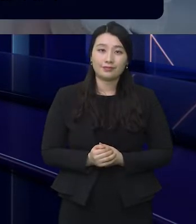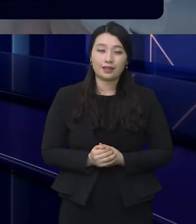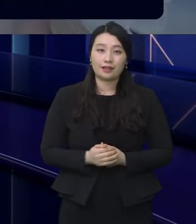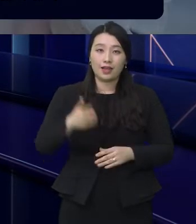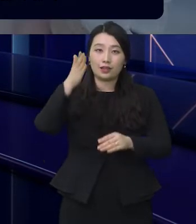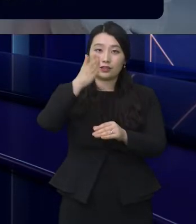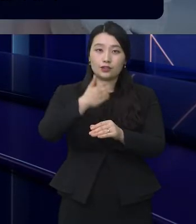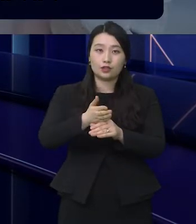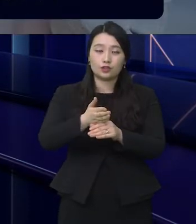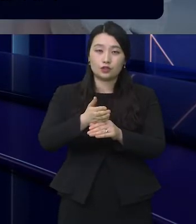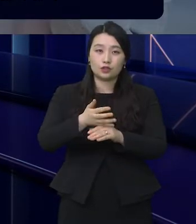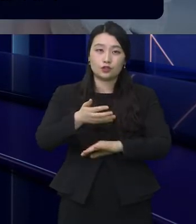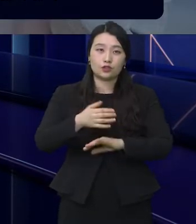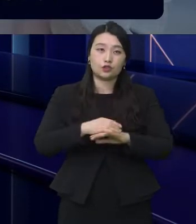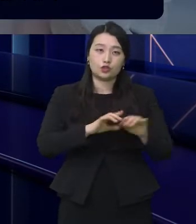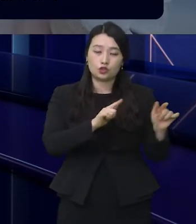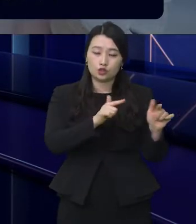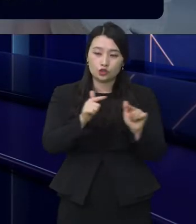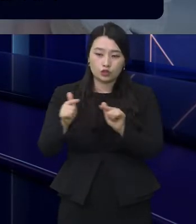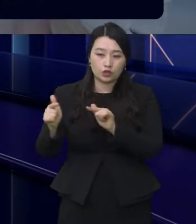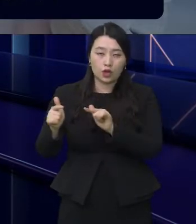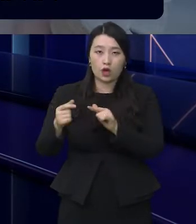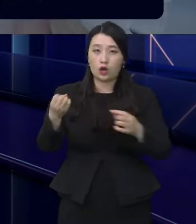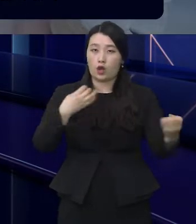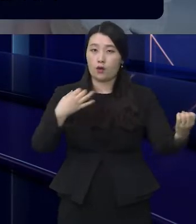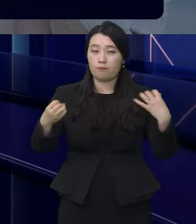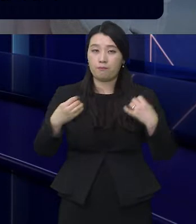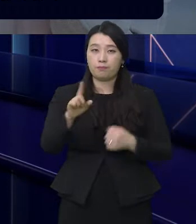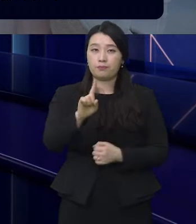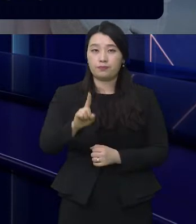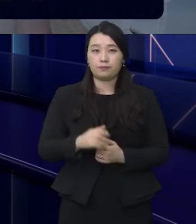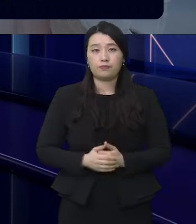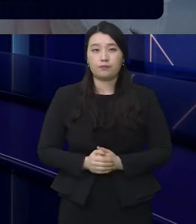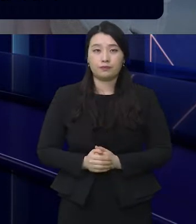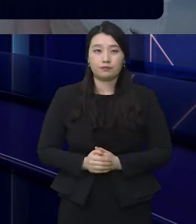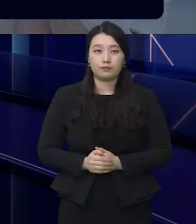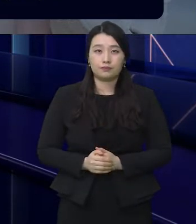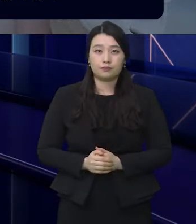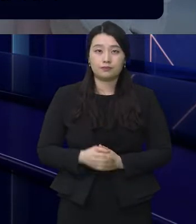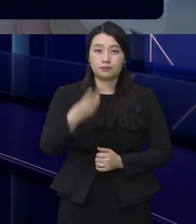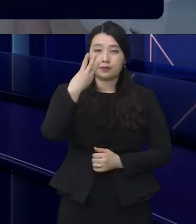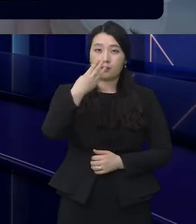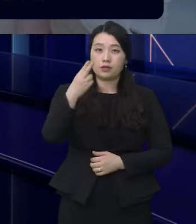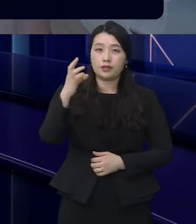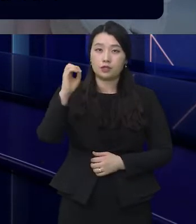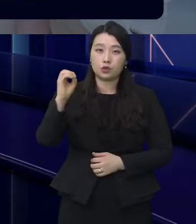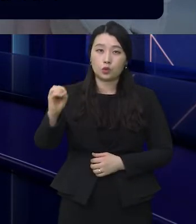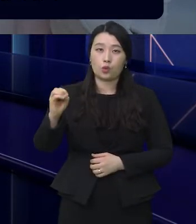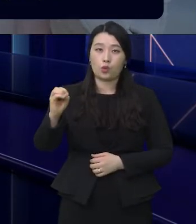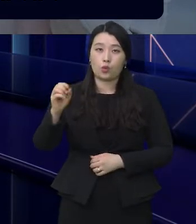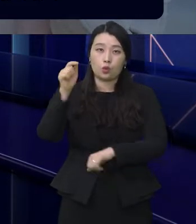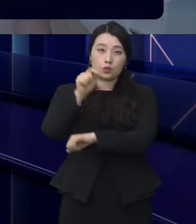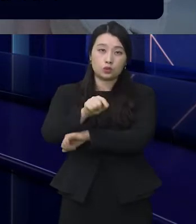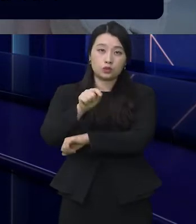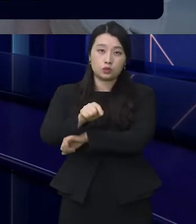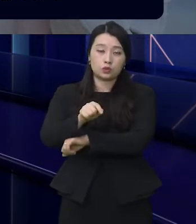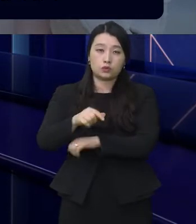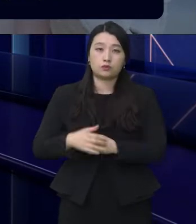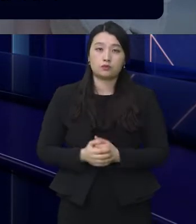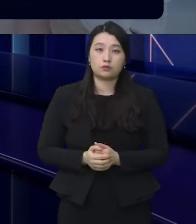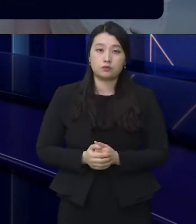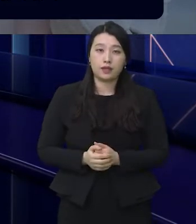이런 가운데 다양한 전망 들이 나오고 있습니다 세계보건기구 who 고강 관계자는